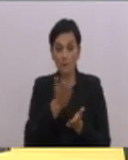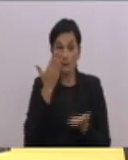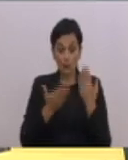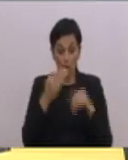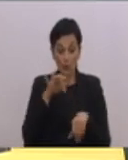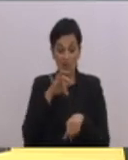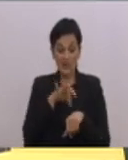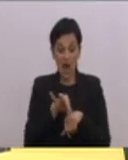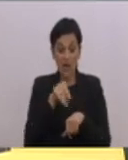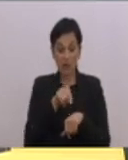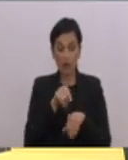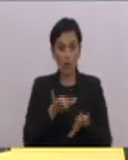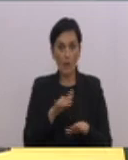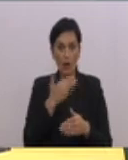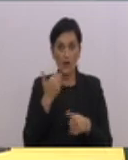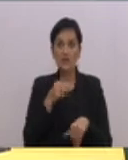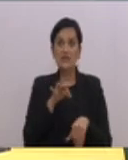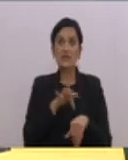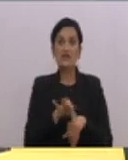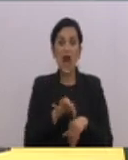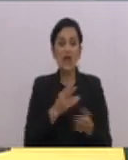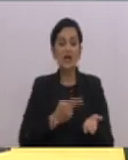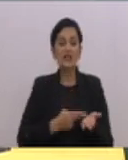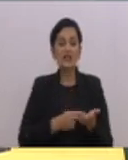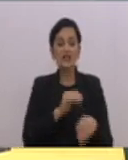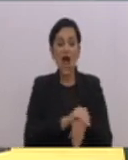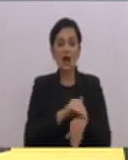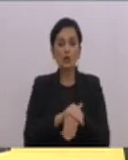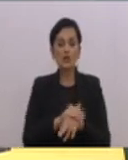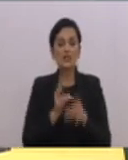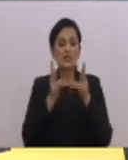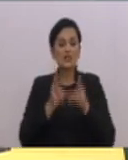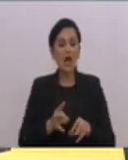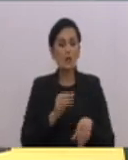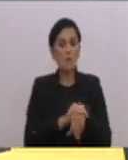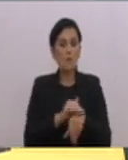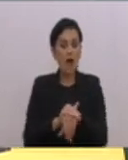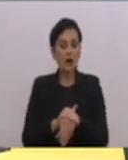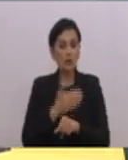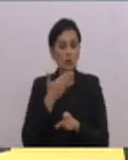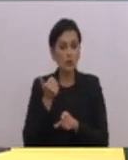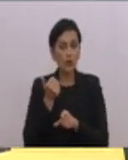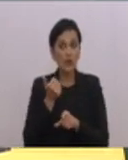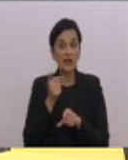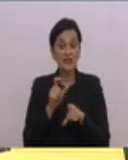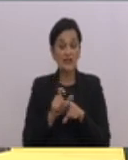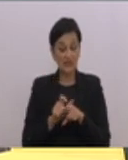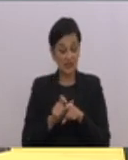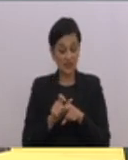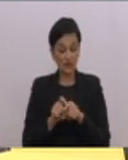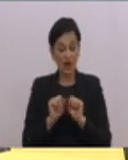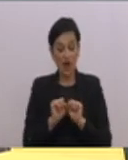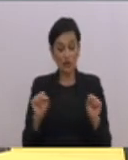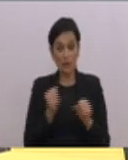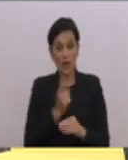ძალადობას ადგილი არ აქვს, ეს ძალადობის ფაქტი არ არის დადასტურებული, ზარალის მიყენების ფაქტი არ არის დადასტურებული, სიტყვა არ შეიძლება იყოს